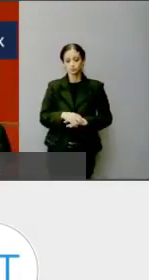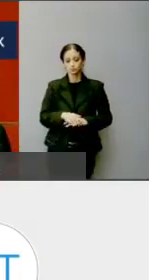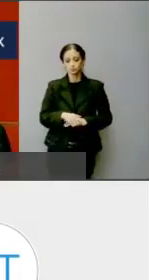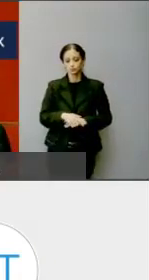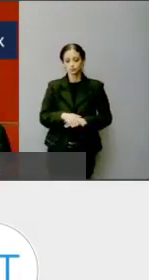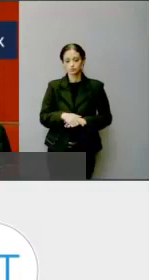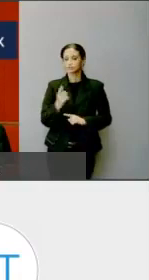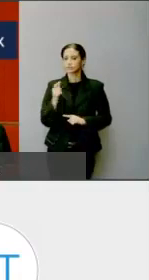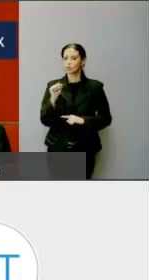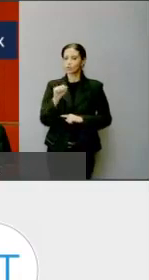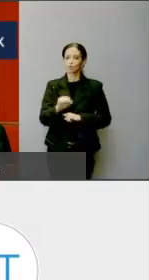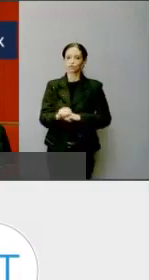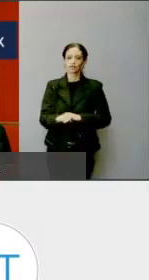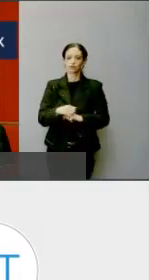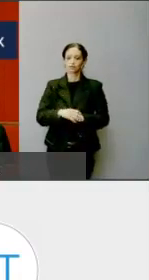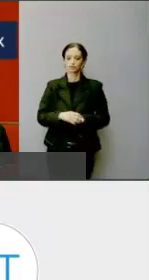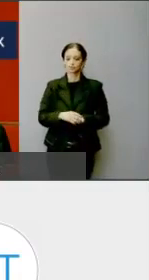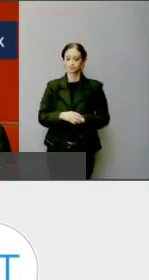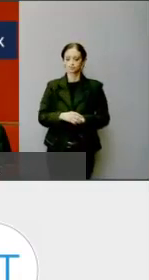contrario